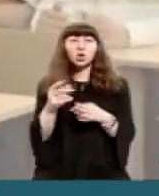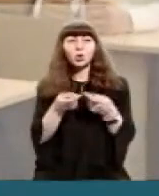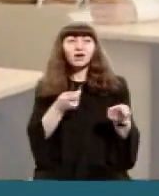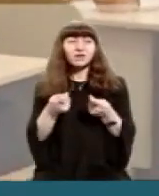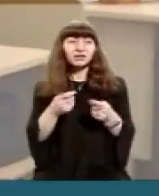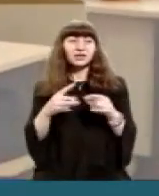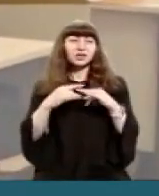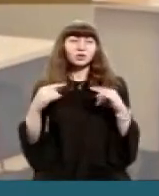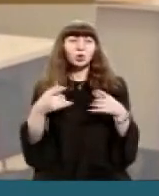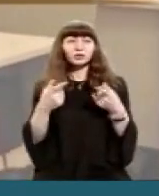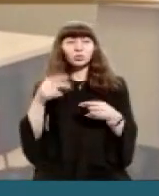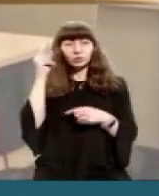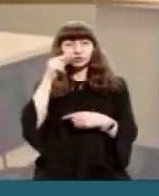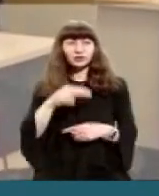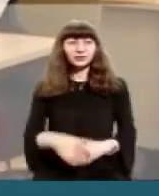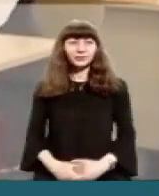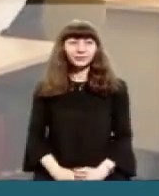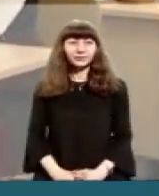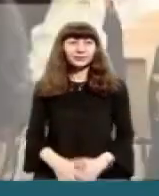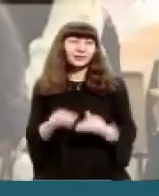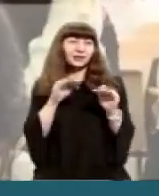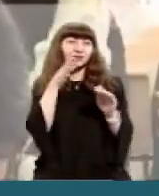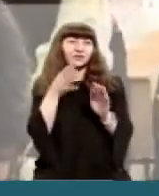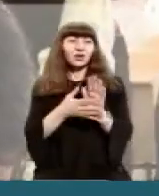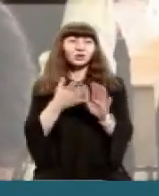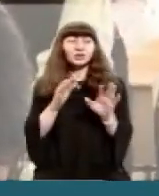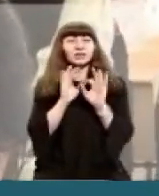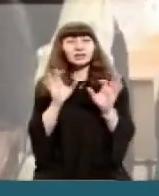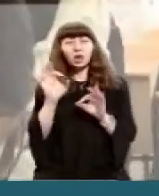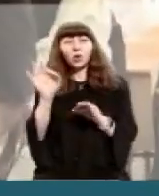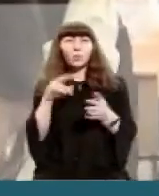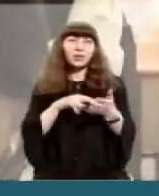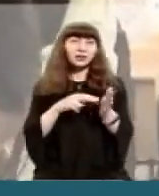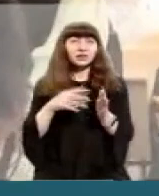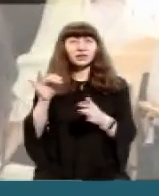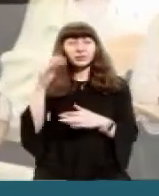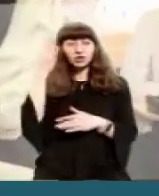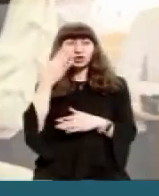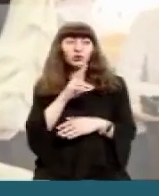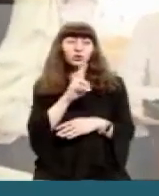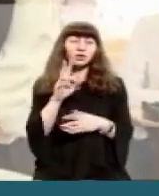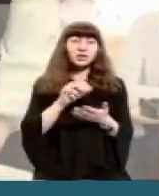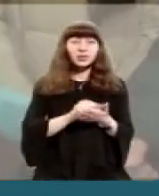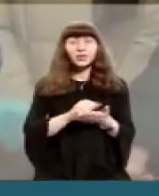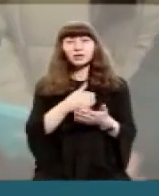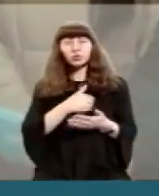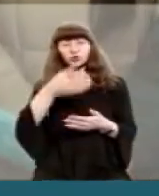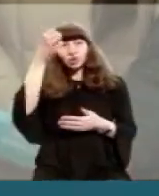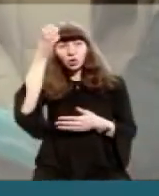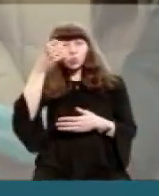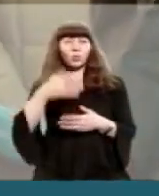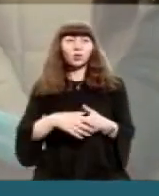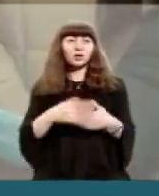за которой когда-то учился. Ребята, в свою очередь, поделились планами и мечтами. Кто-то желает заниматься наукой, другие